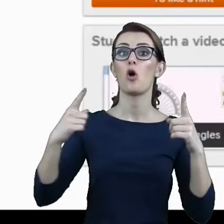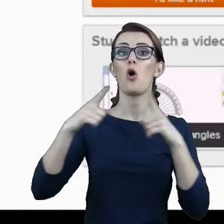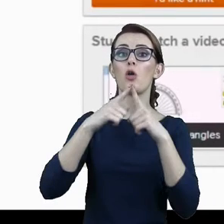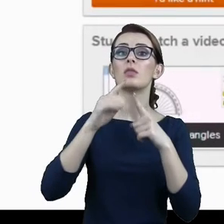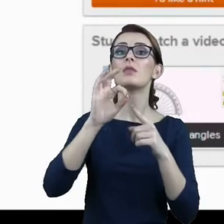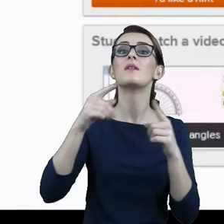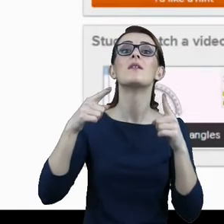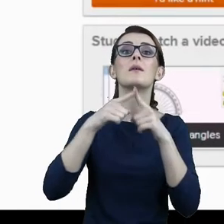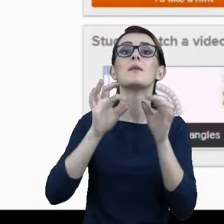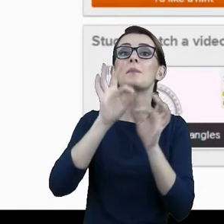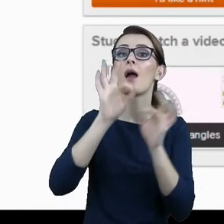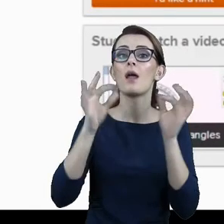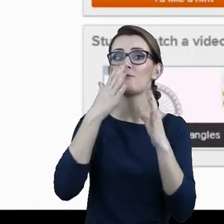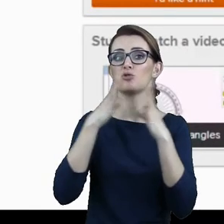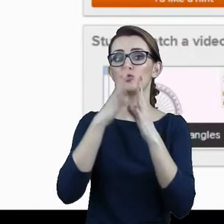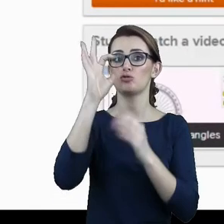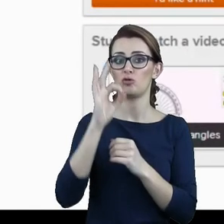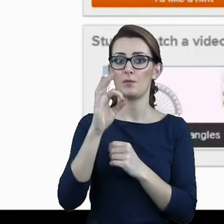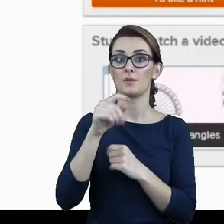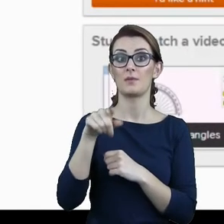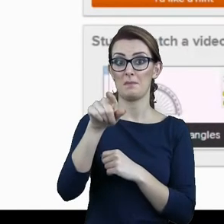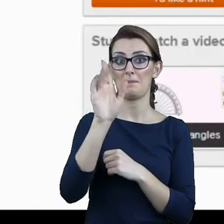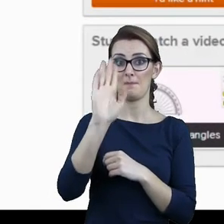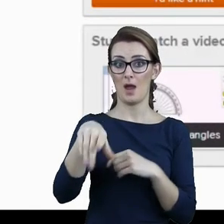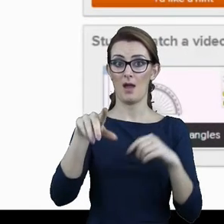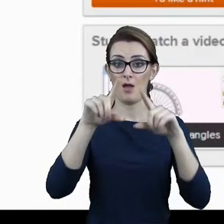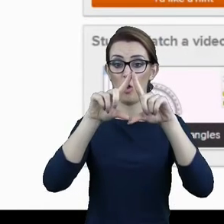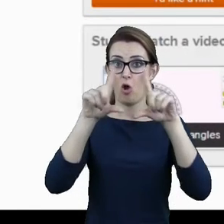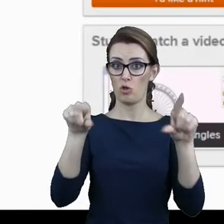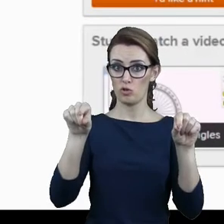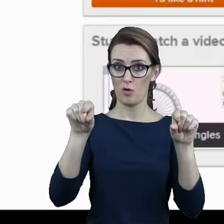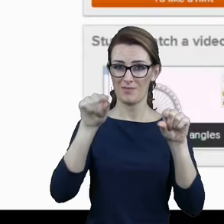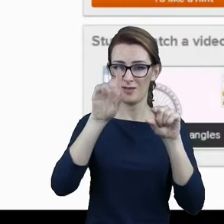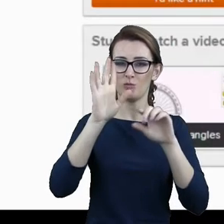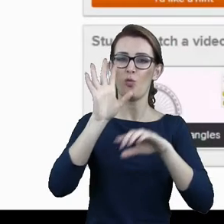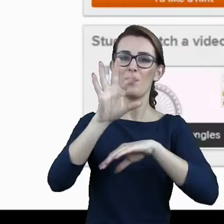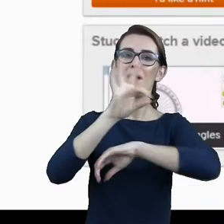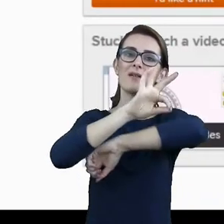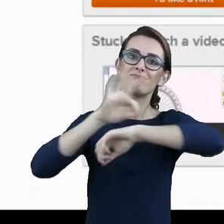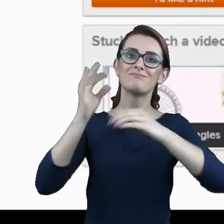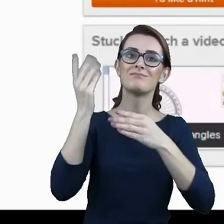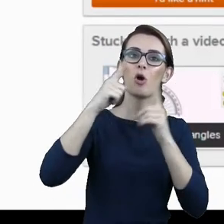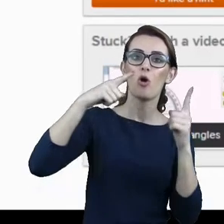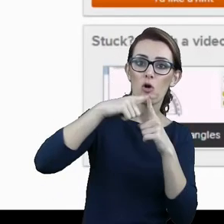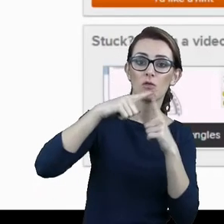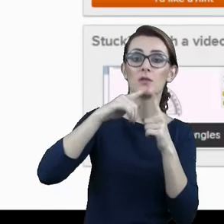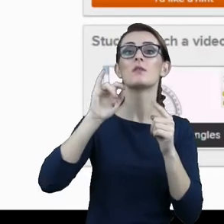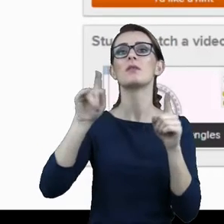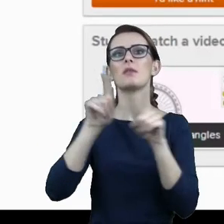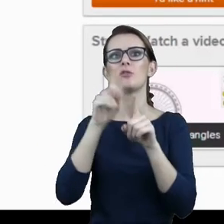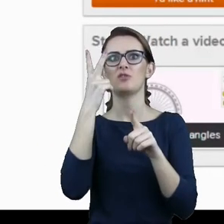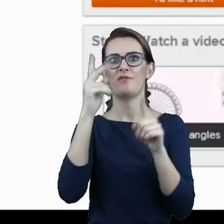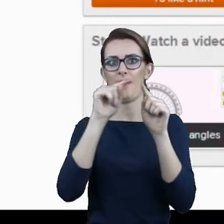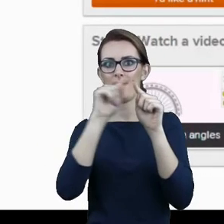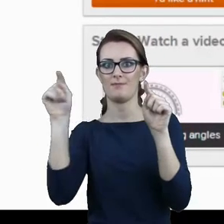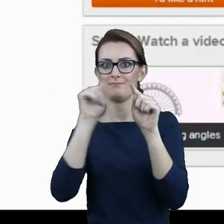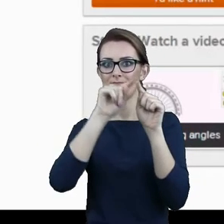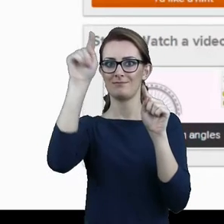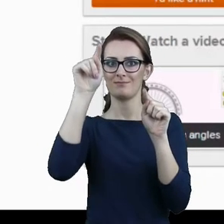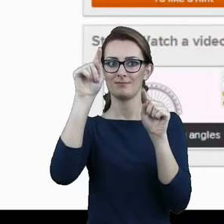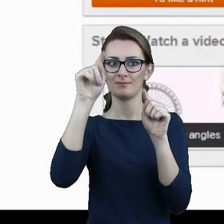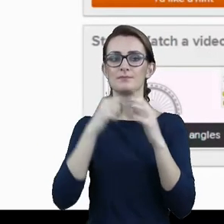Skonstruuj kąt o mierze 10 stopni. Mamy do dyspozycji kątomierz, dwie półproste